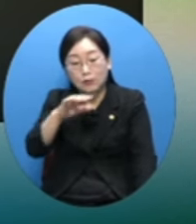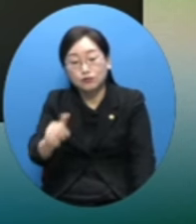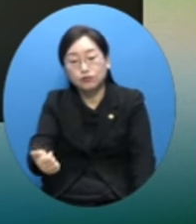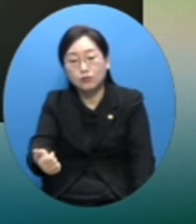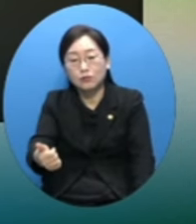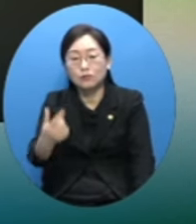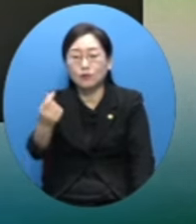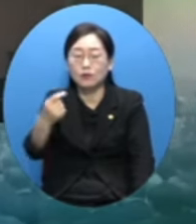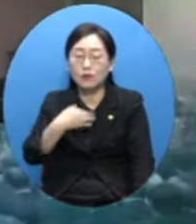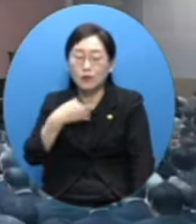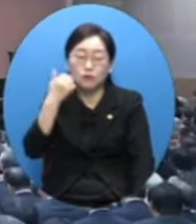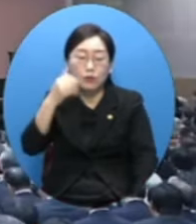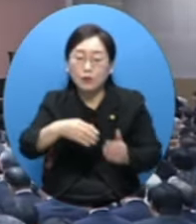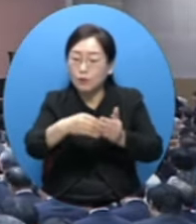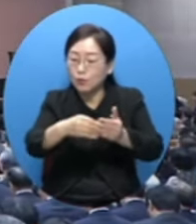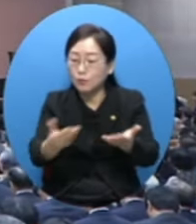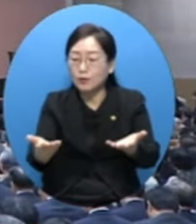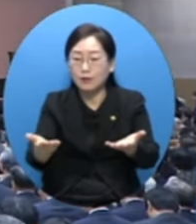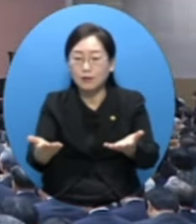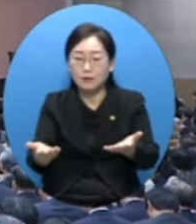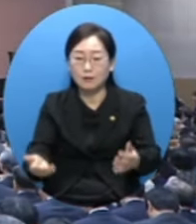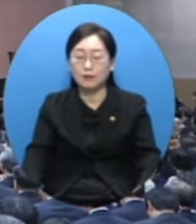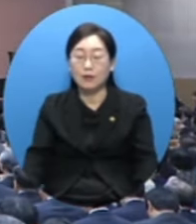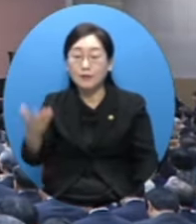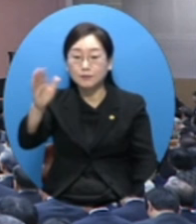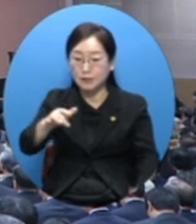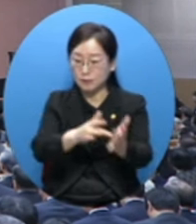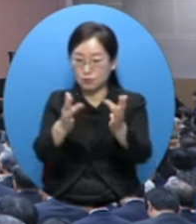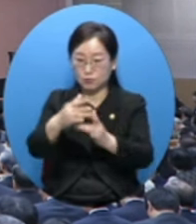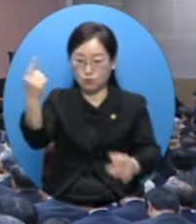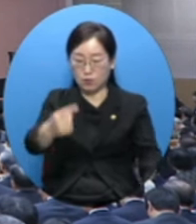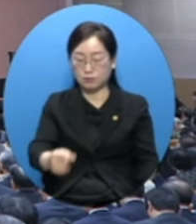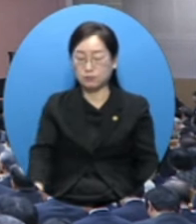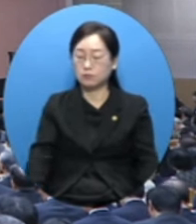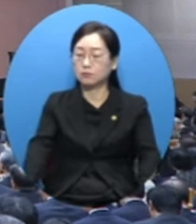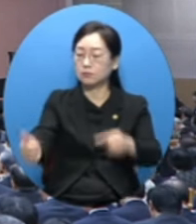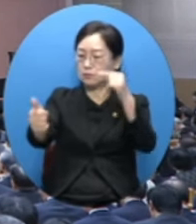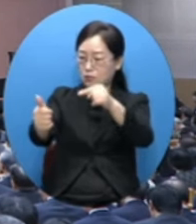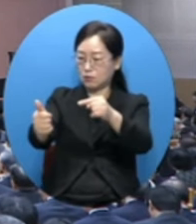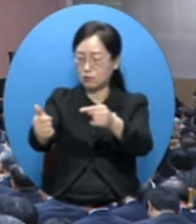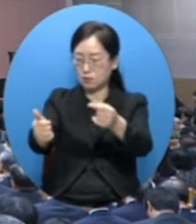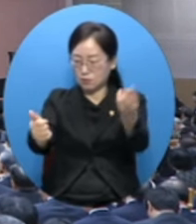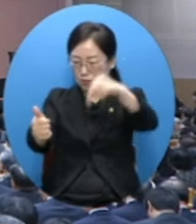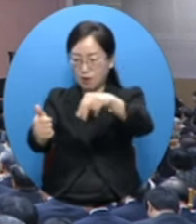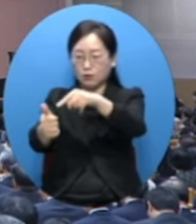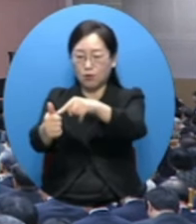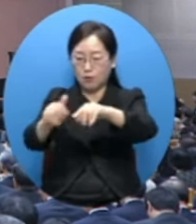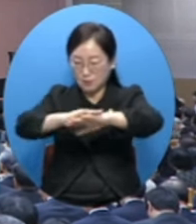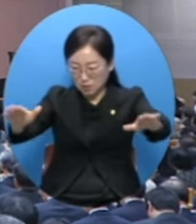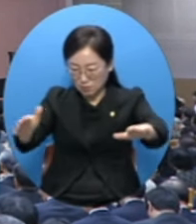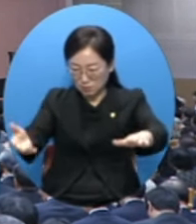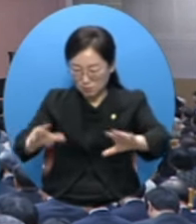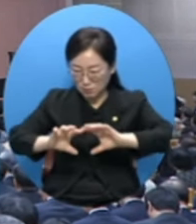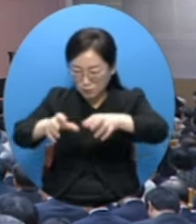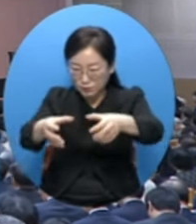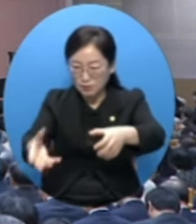속에 누워만 있었습니다. 그때 예수님이 오셔서 말씀하십니다. 일어나 내 자리를 들고 걸어가라.